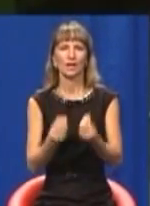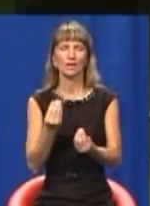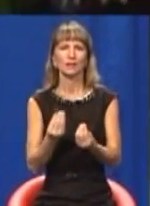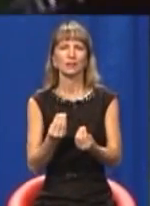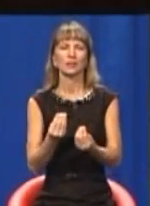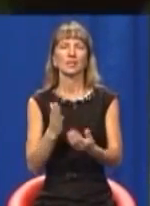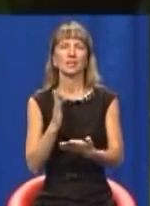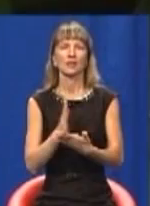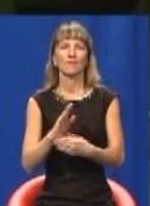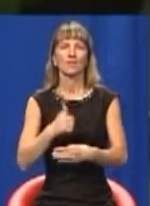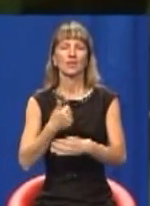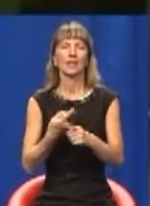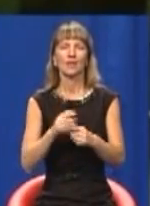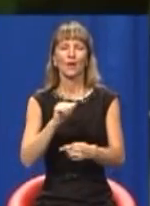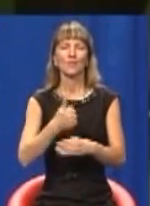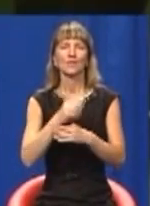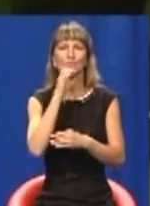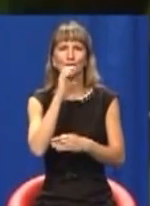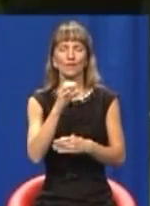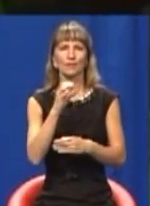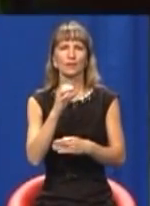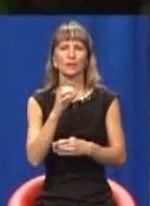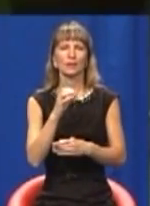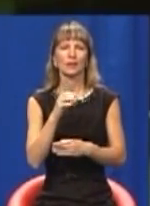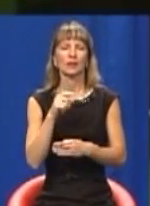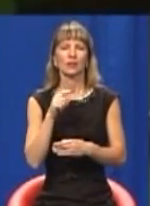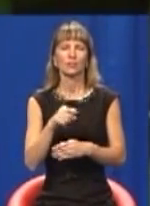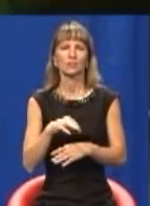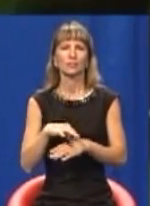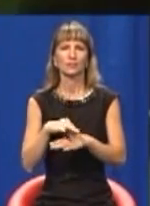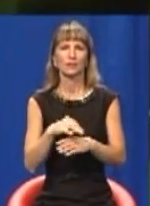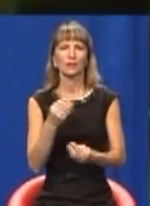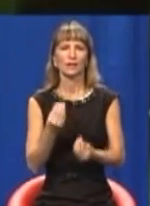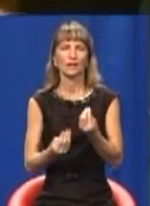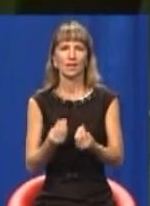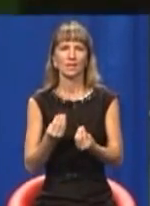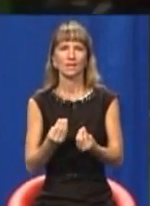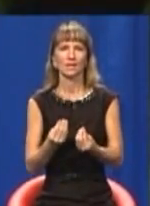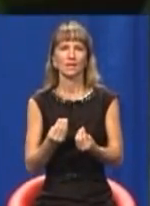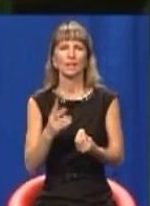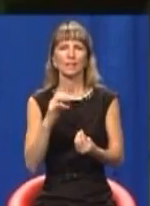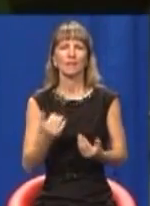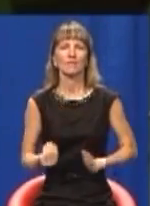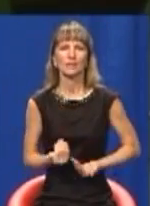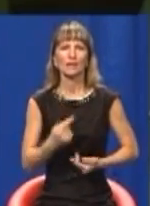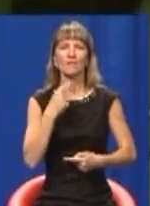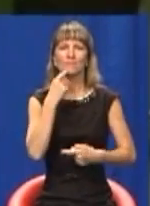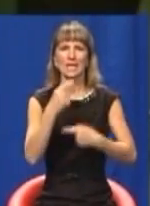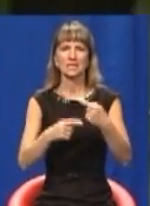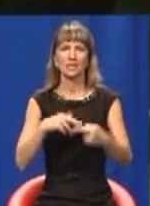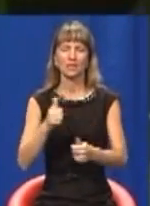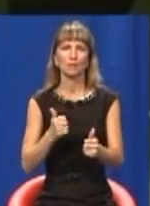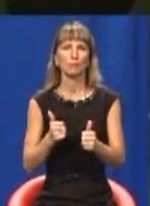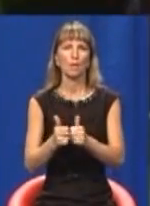ватажок? Ну, це головний вовк. Коли він веде свою зграю на полювання, то завжди йде